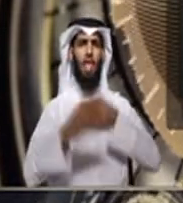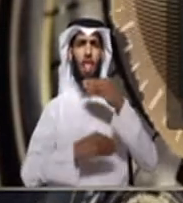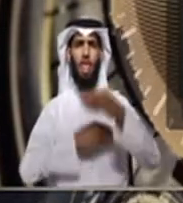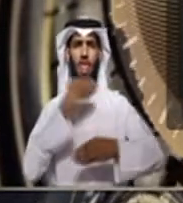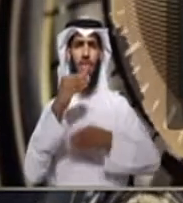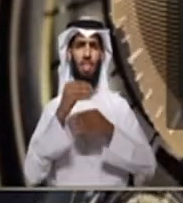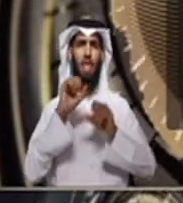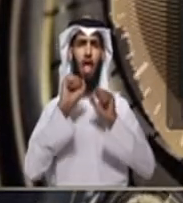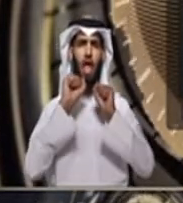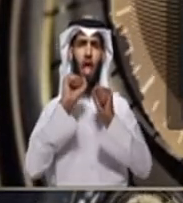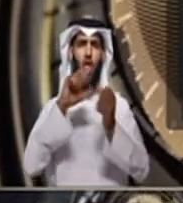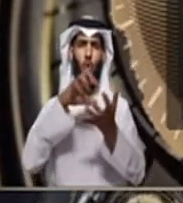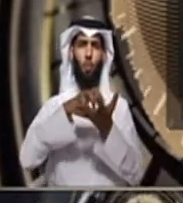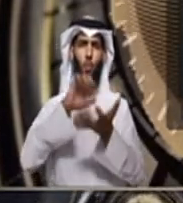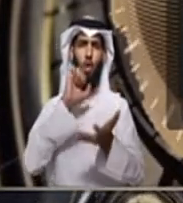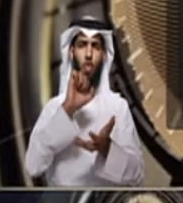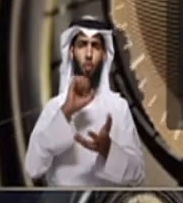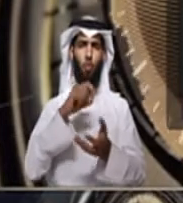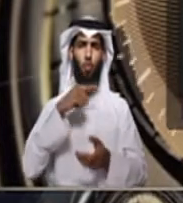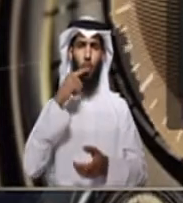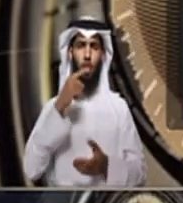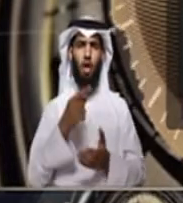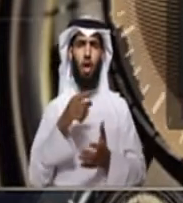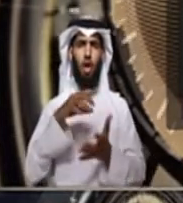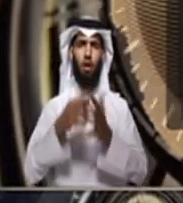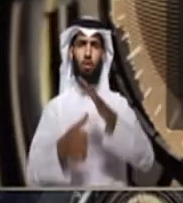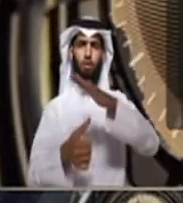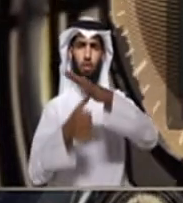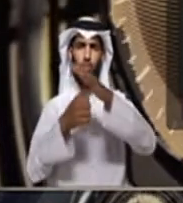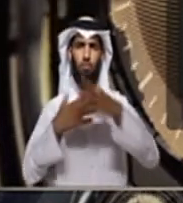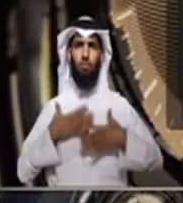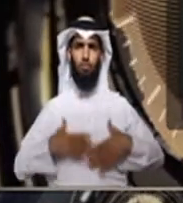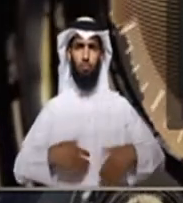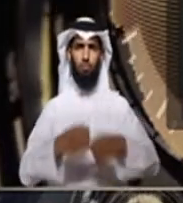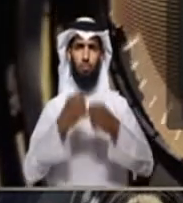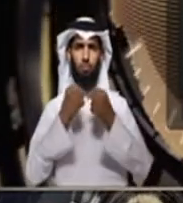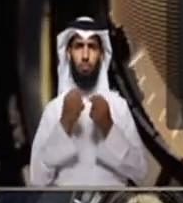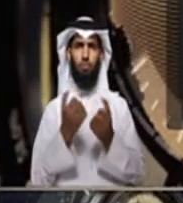المالديف الصديقة، راجيا سموه لفخامته مفخور الصحة والعافية.